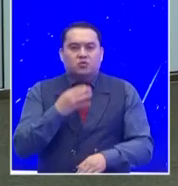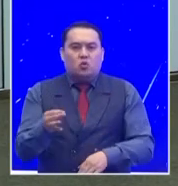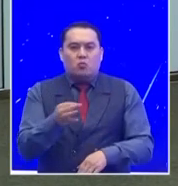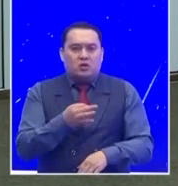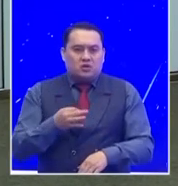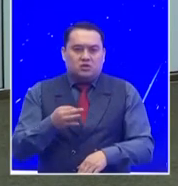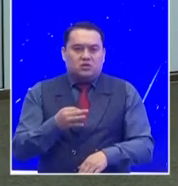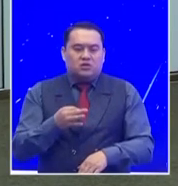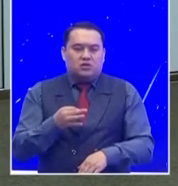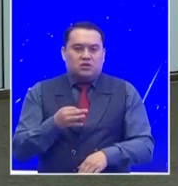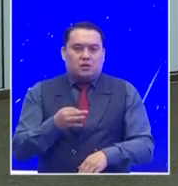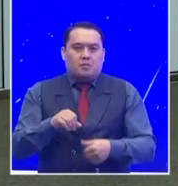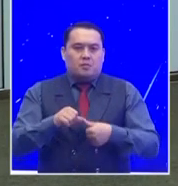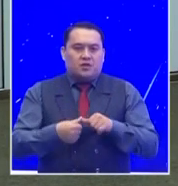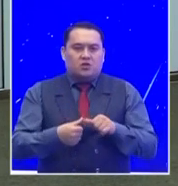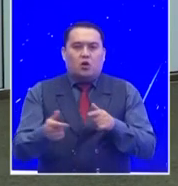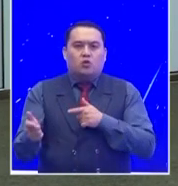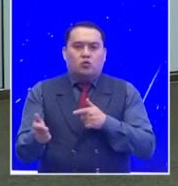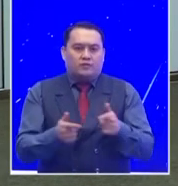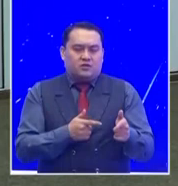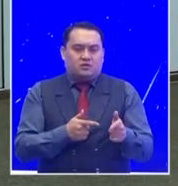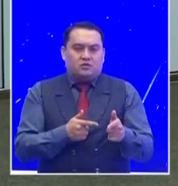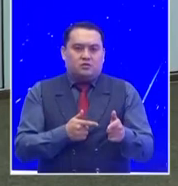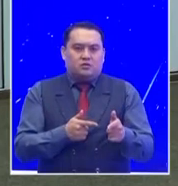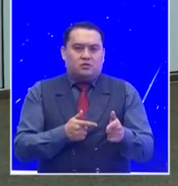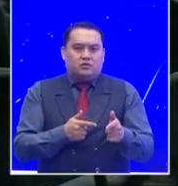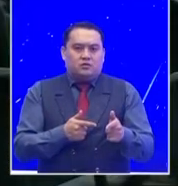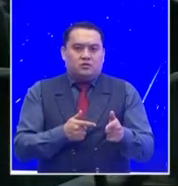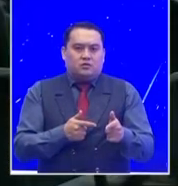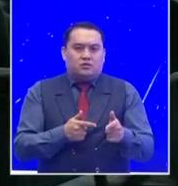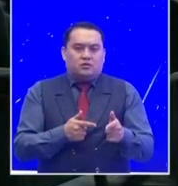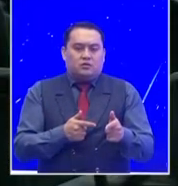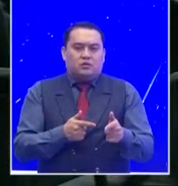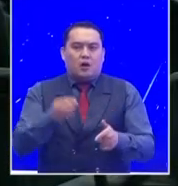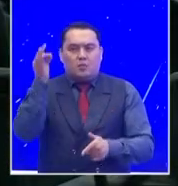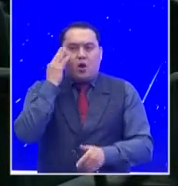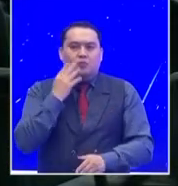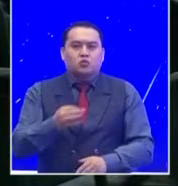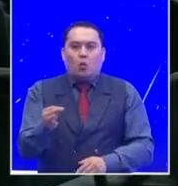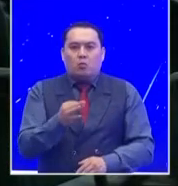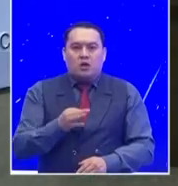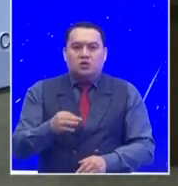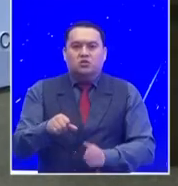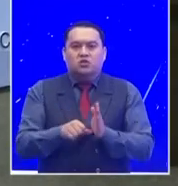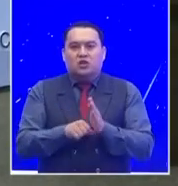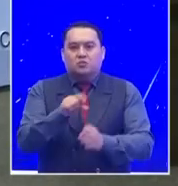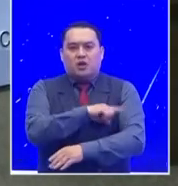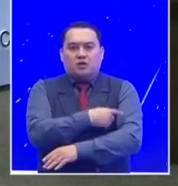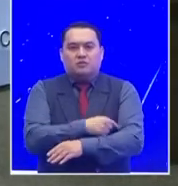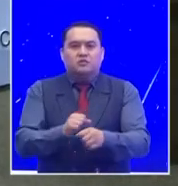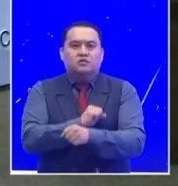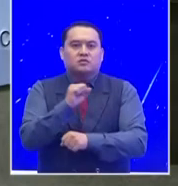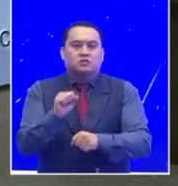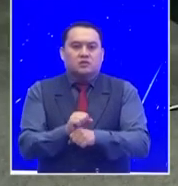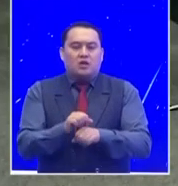области находятся на постоянной готовности. Напомним, в Алматинской области 6 медико-спасательных станций.